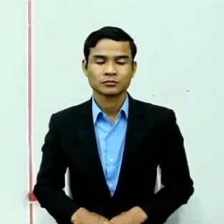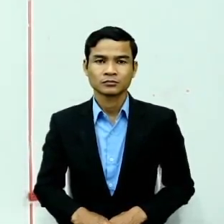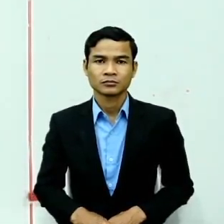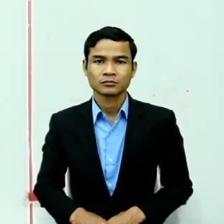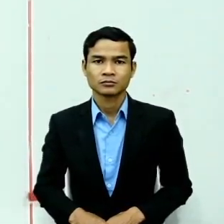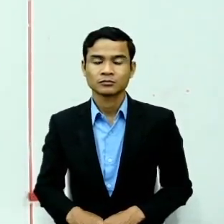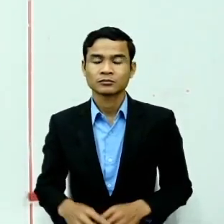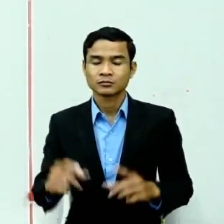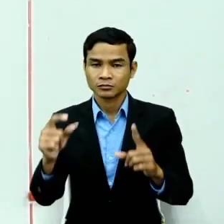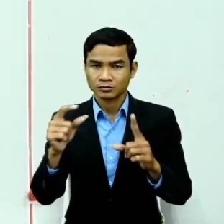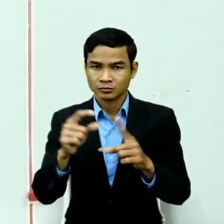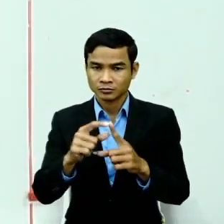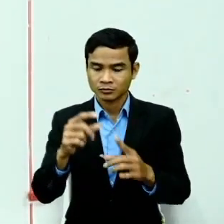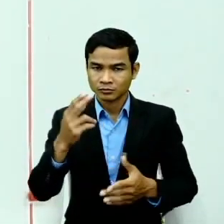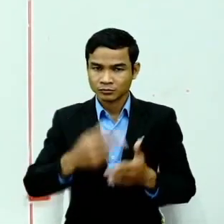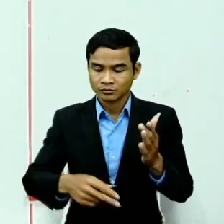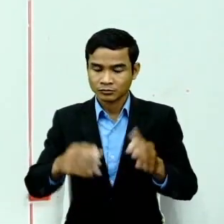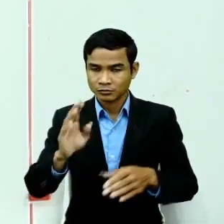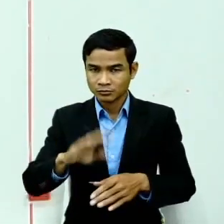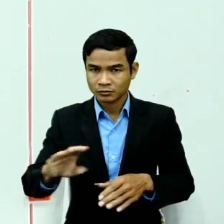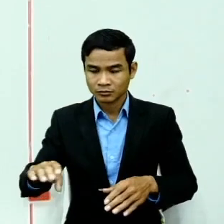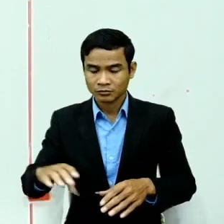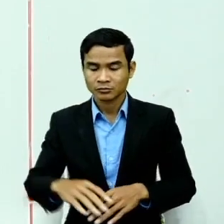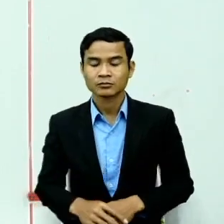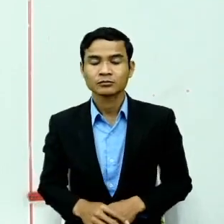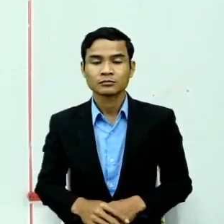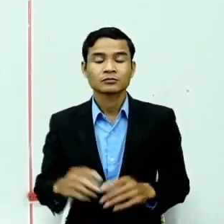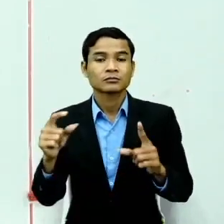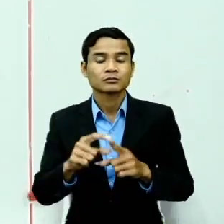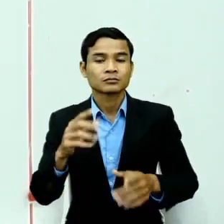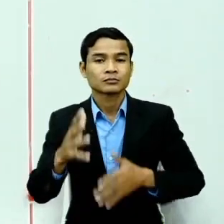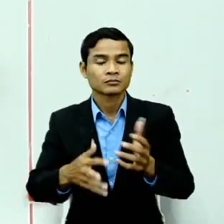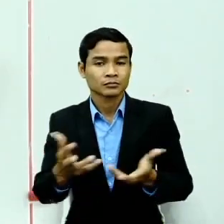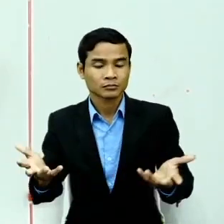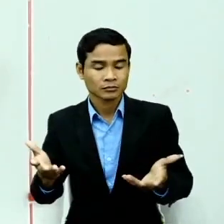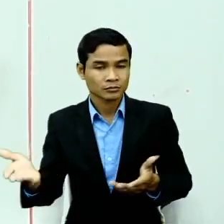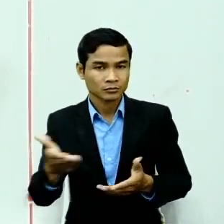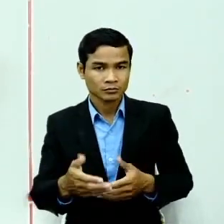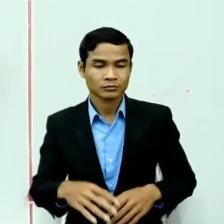chà nế kì bịa vầy con chà bịa này ăn thầm mấy con